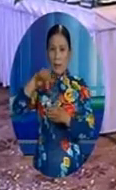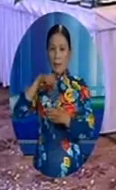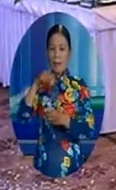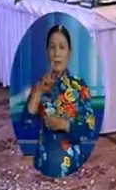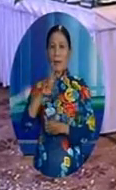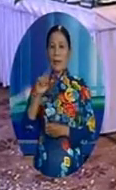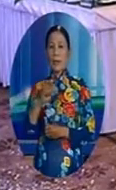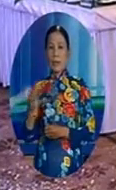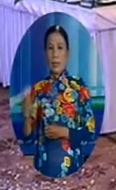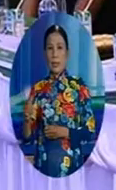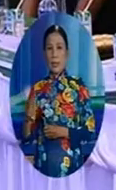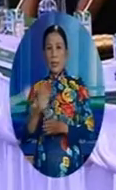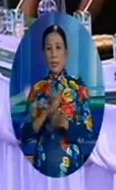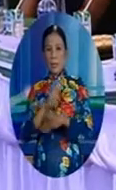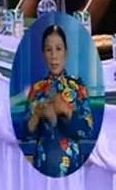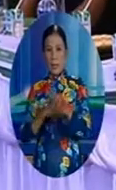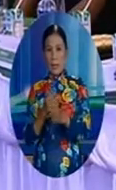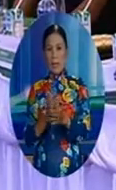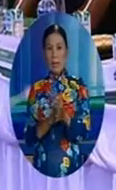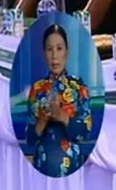theo, lượng đậu tương sẽ đạt khoảng 20.000 tấn.